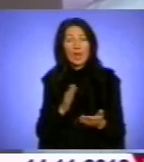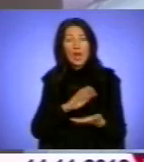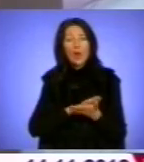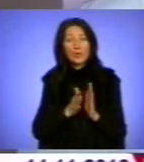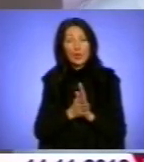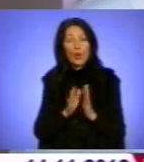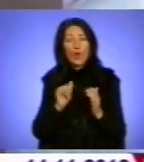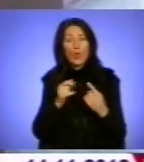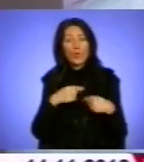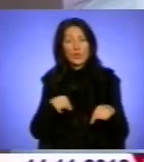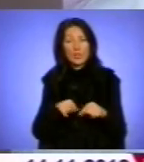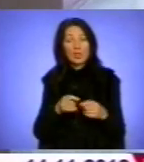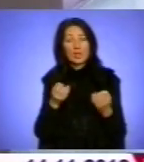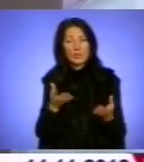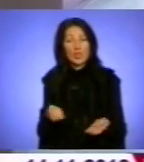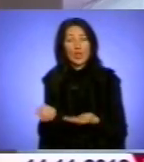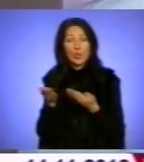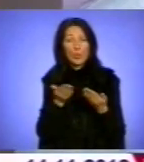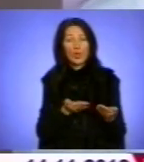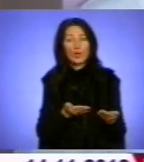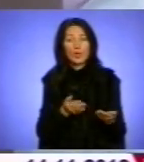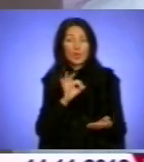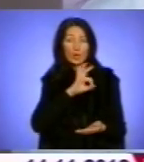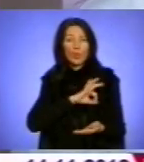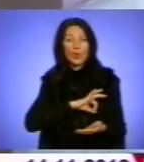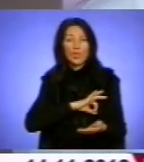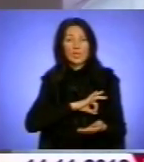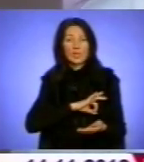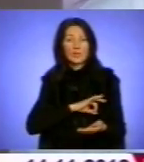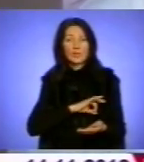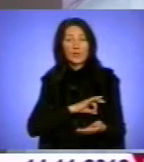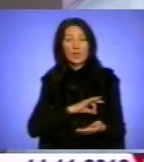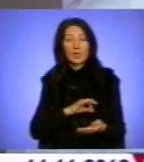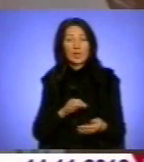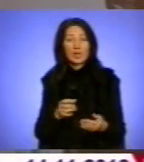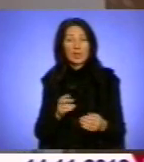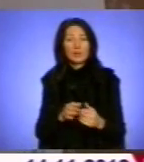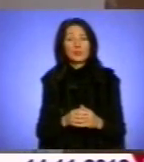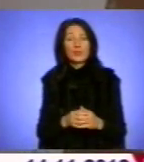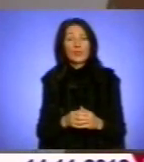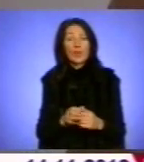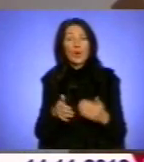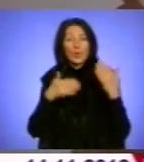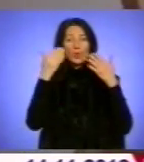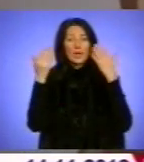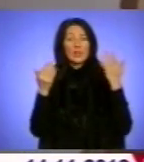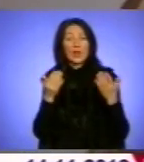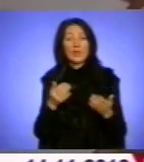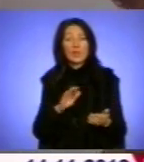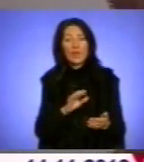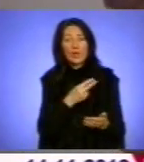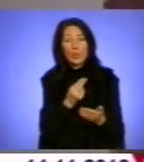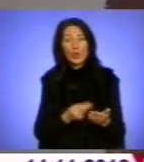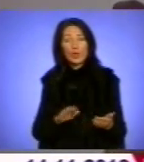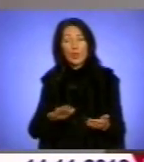обстановка в відділенні, звичайно, що приносить користь по кінцевому результату. У захваті від малюнків маленькі